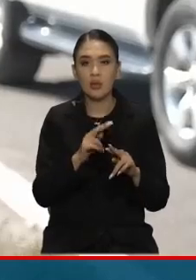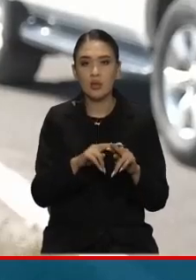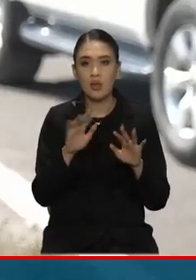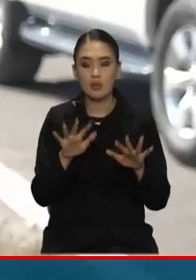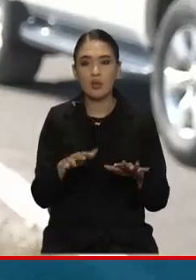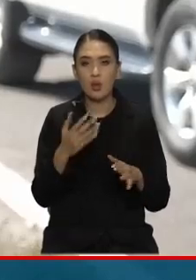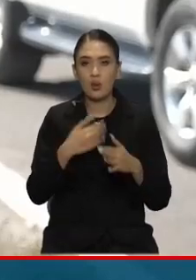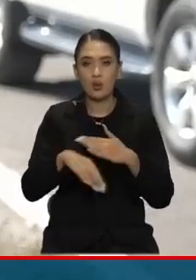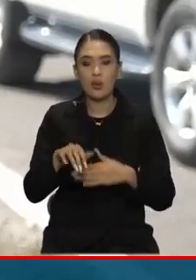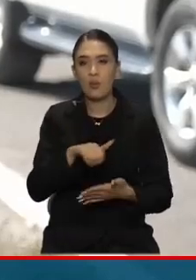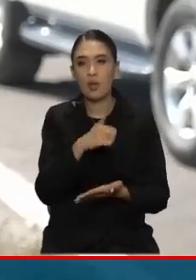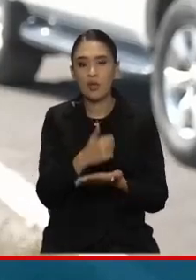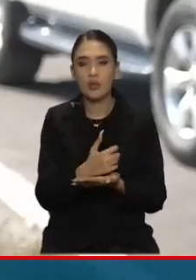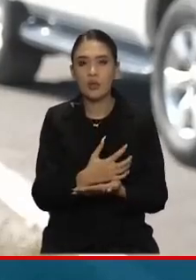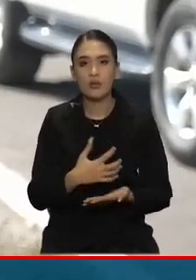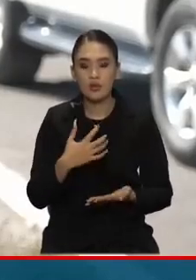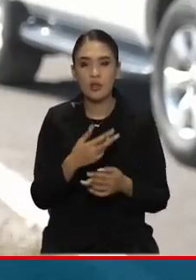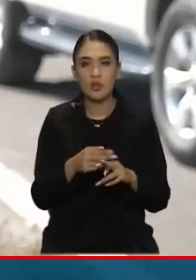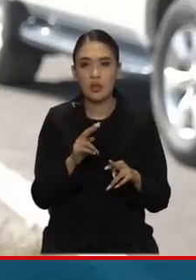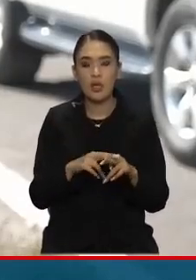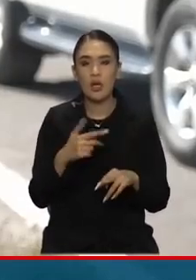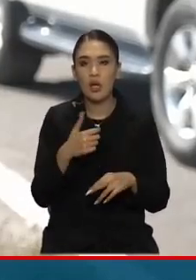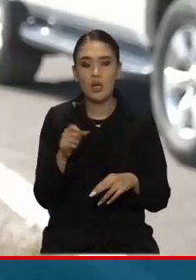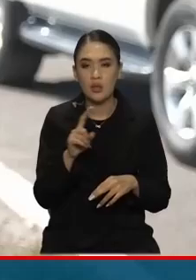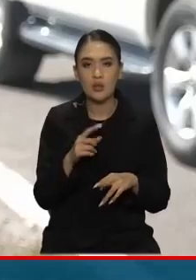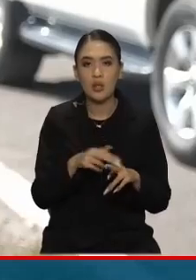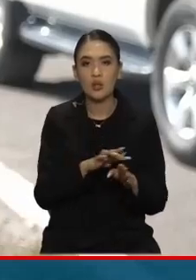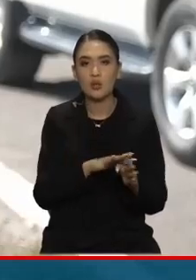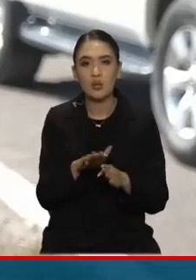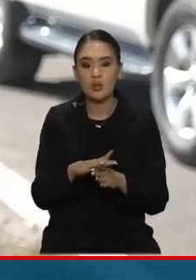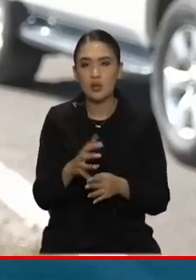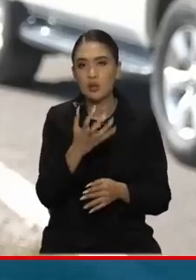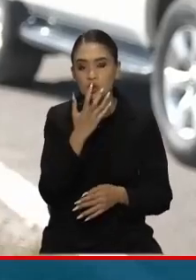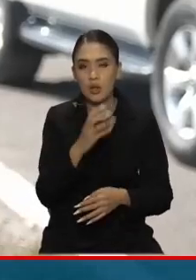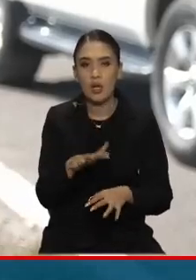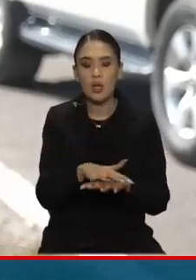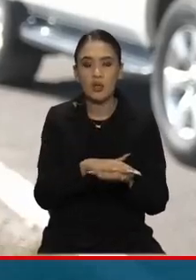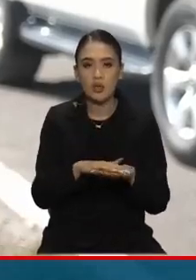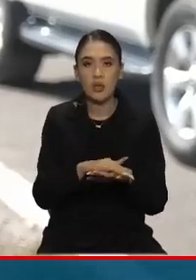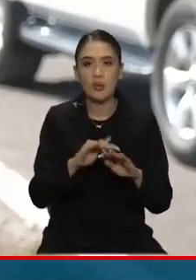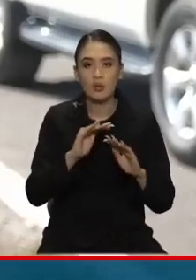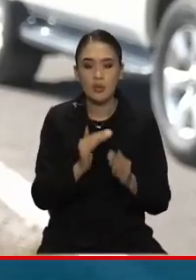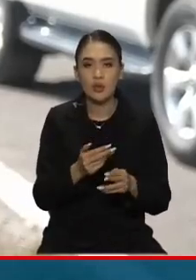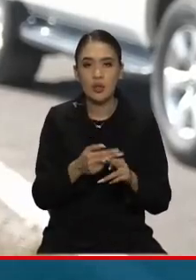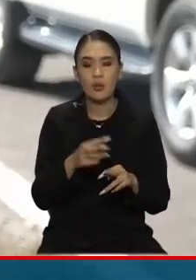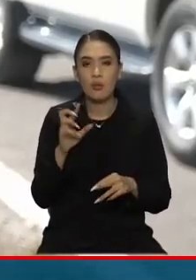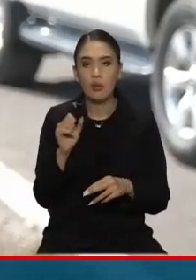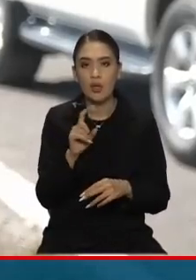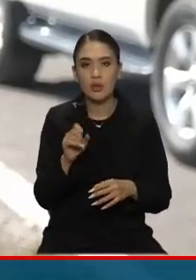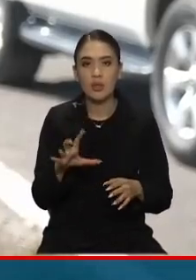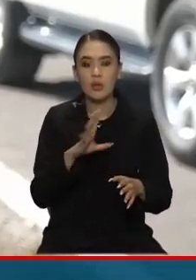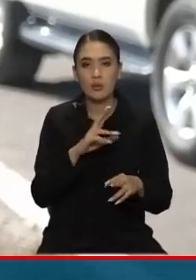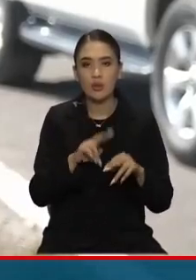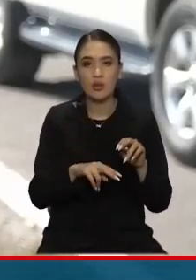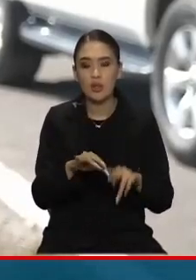нарығынан кетуінің басты себебі сұйылтылған газ толтыру станцияларының жоқтығы. Халқы аз өңірде мұндай база салу тиімсіз.